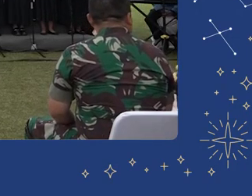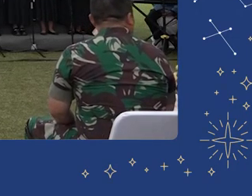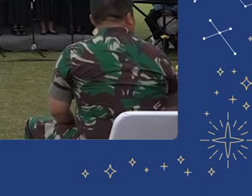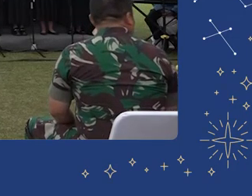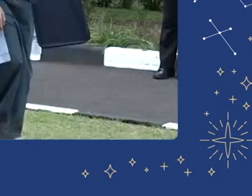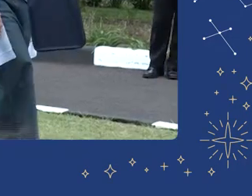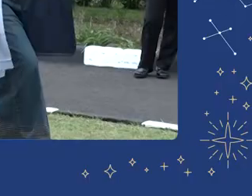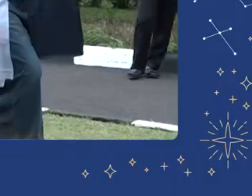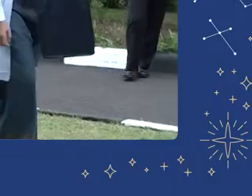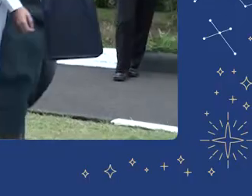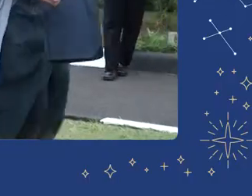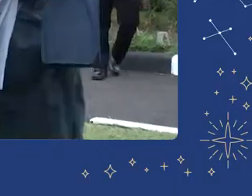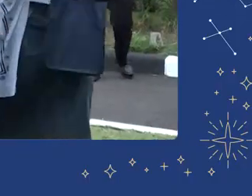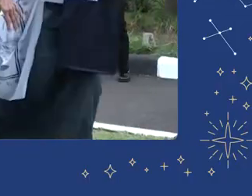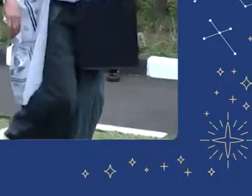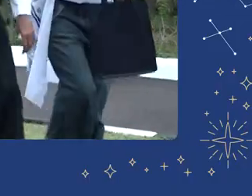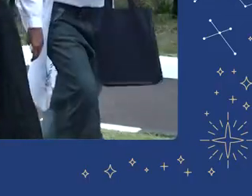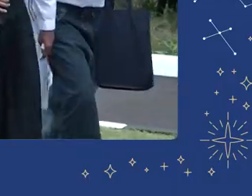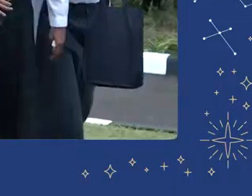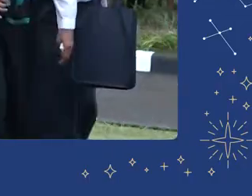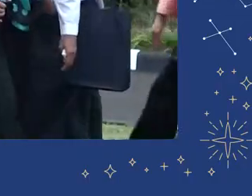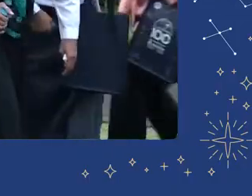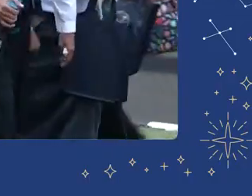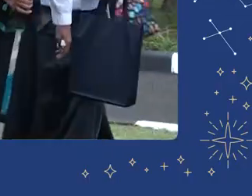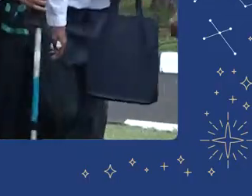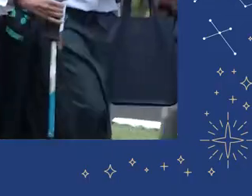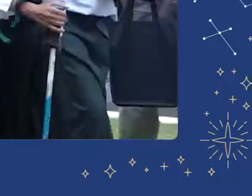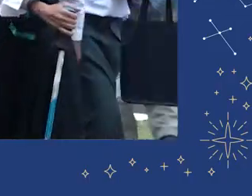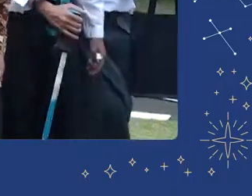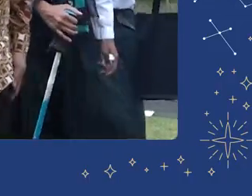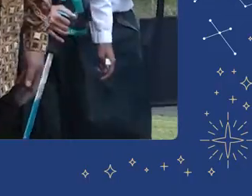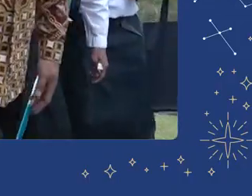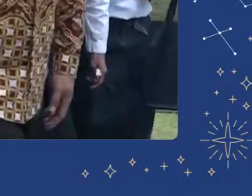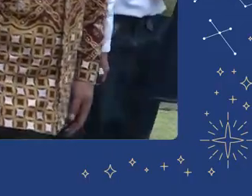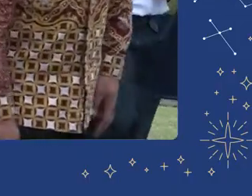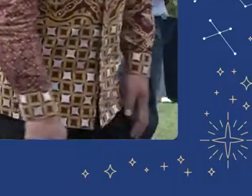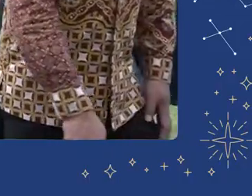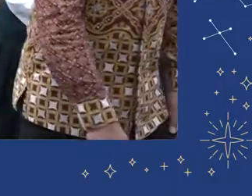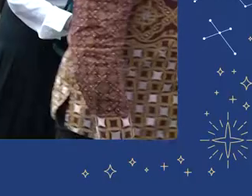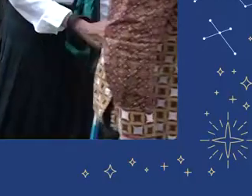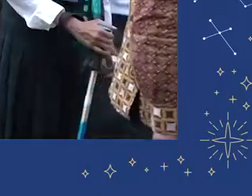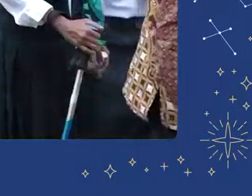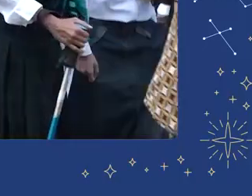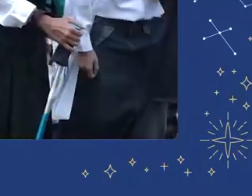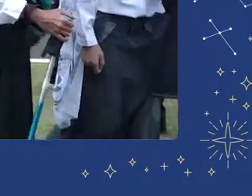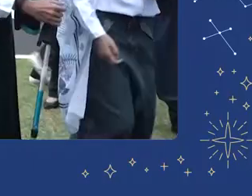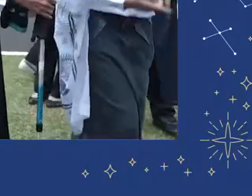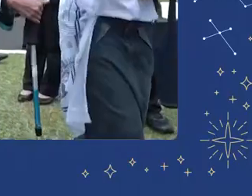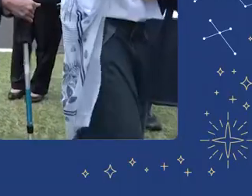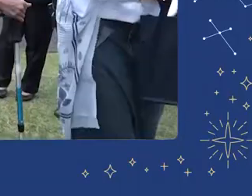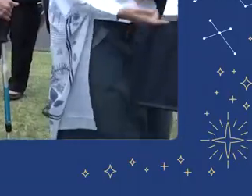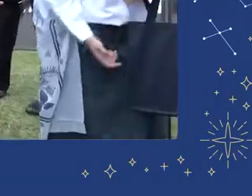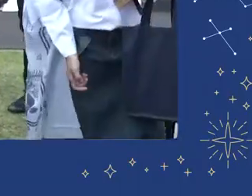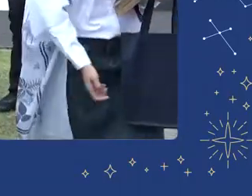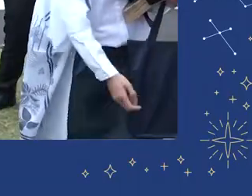Kemdikbud ristek direktur operasi sumber daya Ditjen SD PPI kominfo Rektor ITB beserta